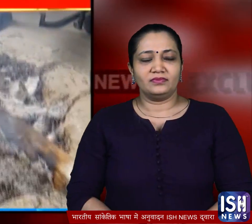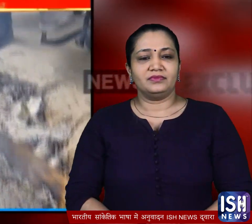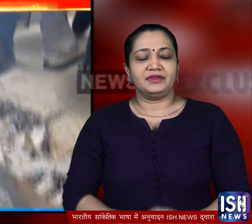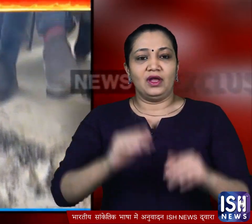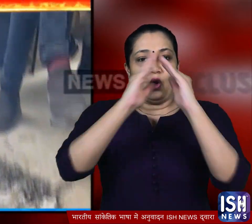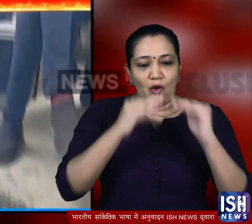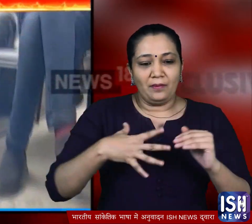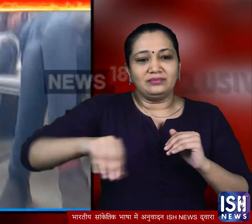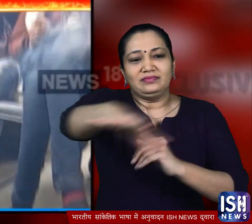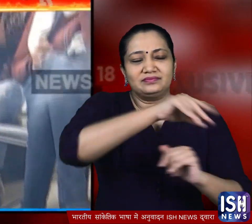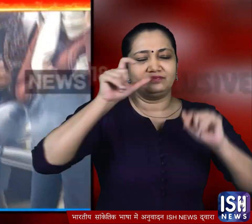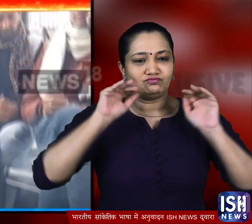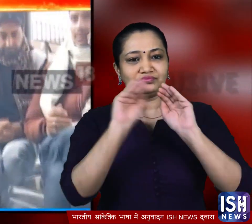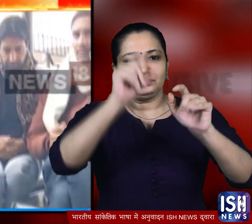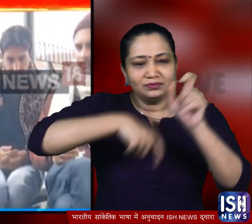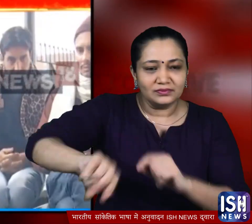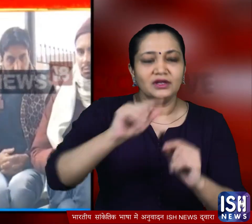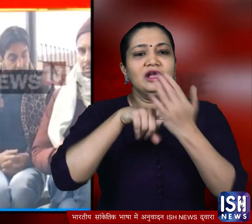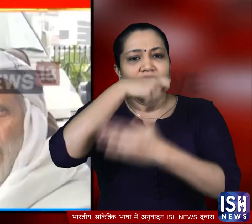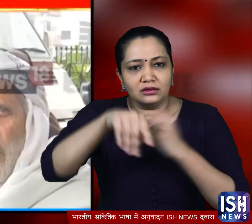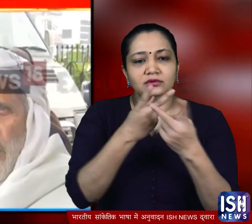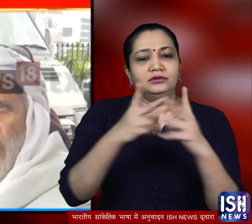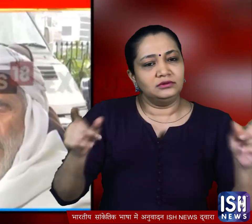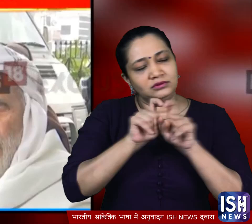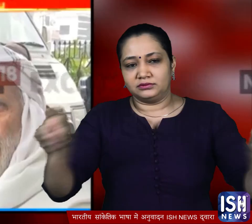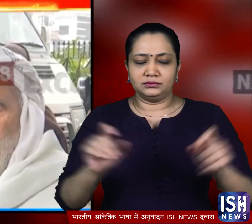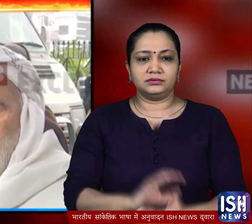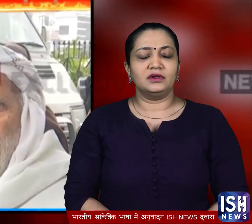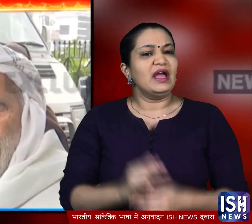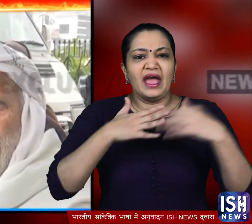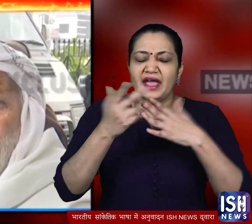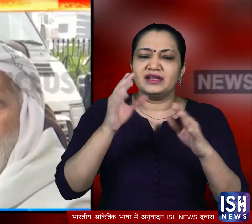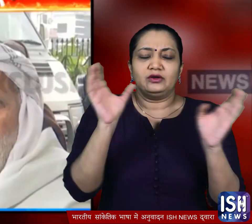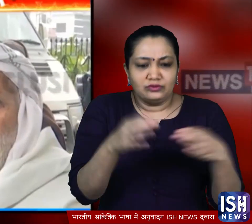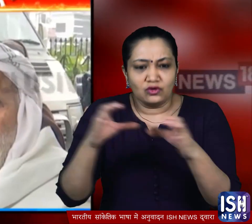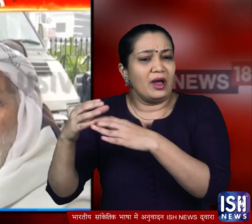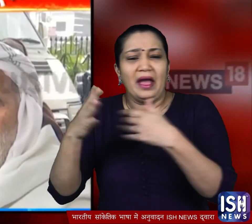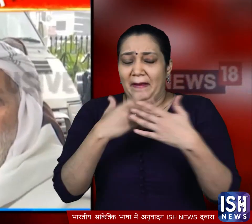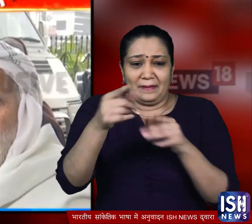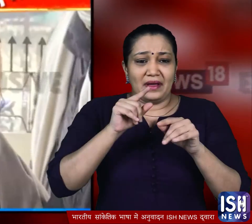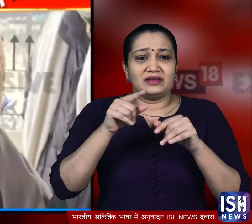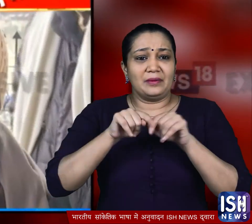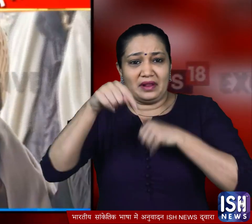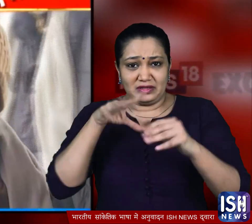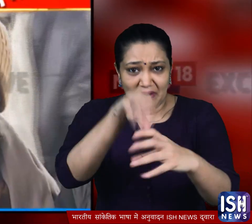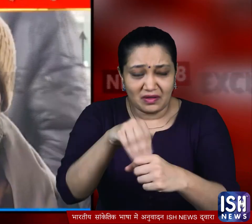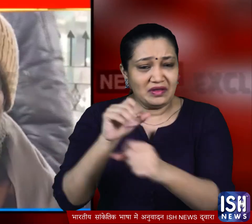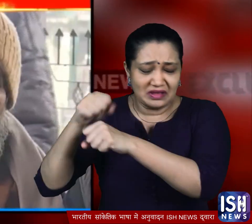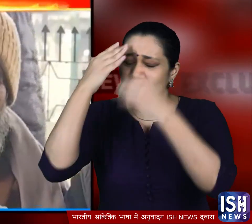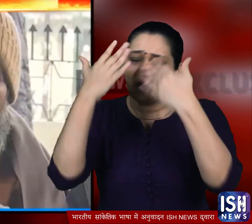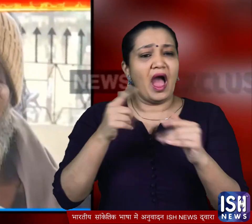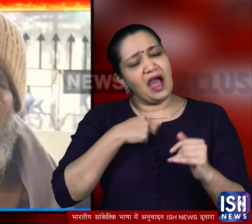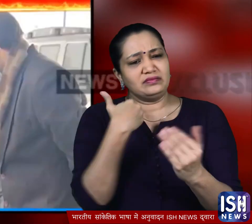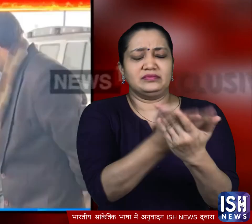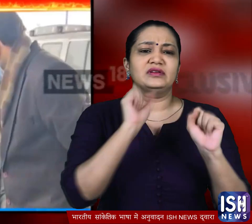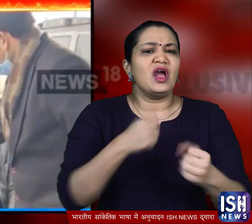इमरान मसूद के घर के आंगन में जुटे उनके समर्थक और उनके रिश्तेदार इस बात पर अड़े हैं कि किसी पार्टी से टिकट मिले या न मिले, चुनाव मैदान में जरूर